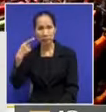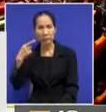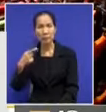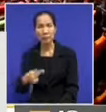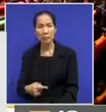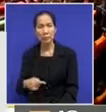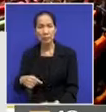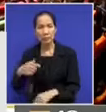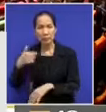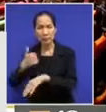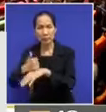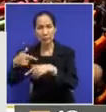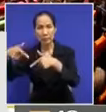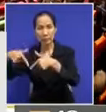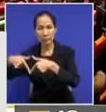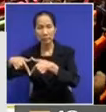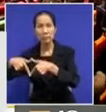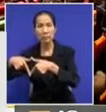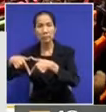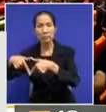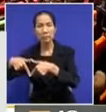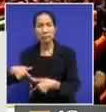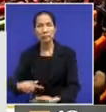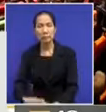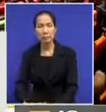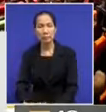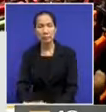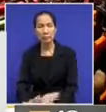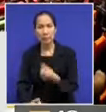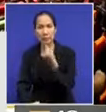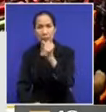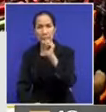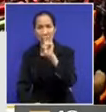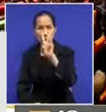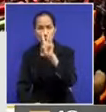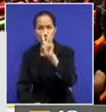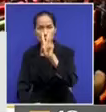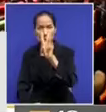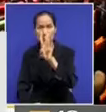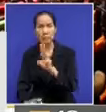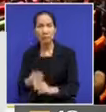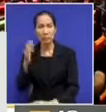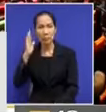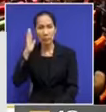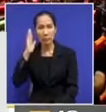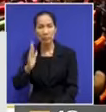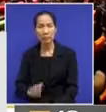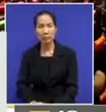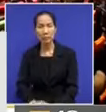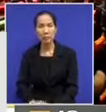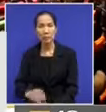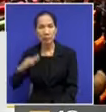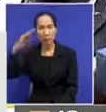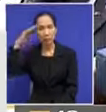คี คุณธนาธรครับ 16นายกสิทธิ์ชุติ